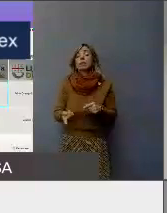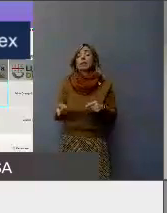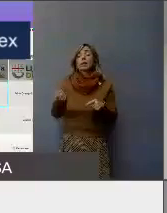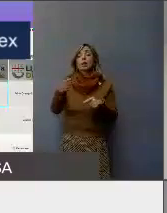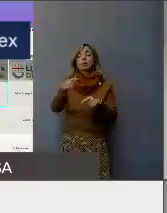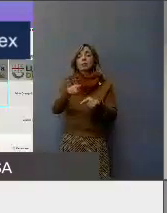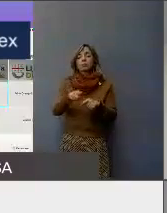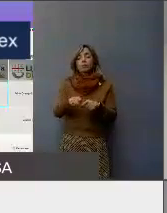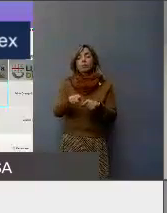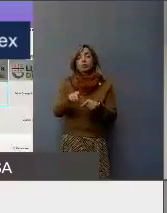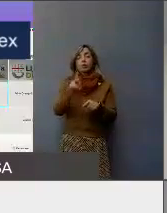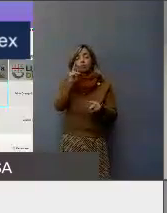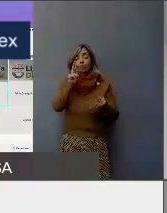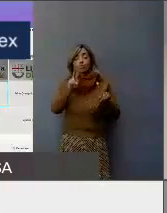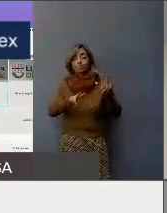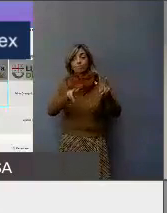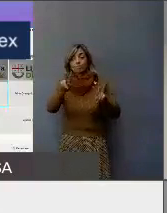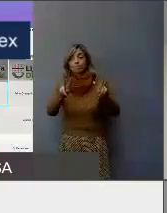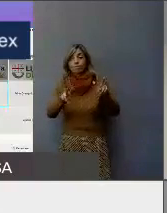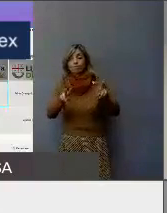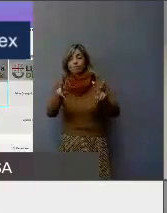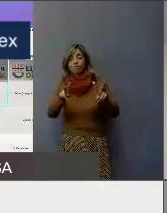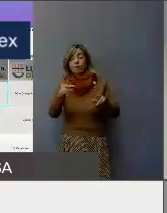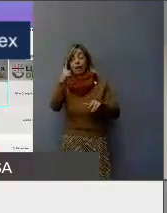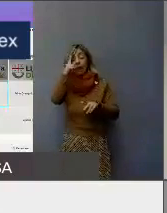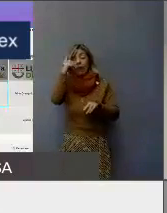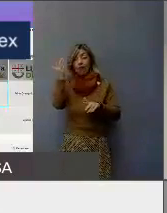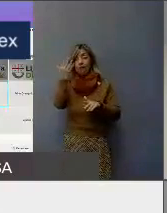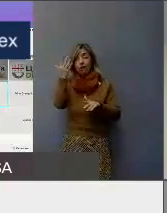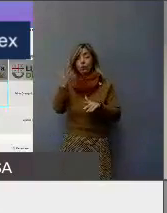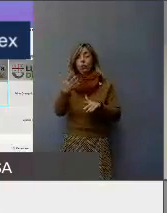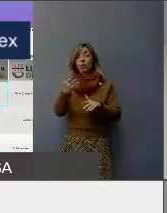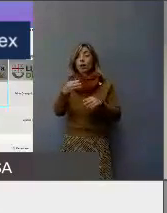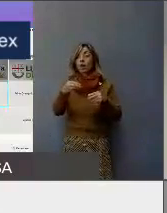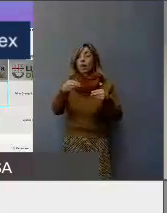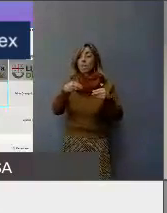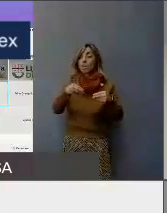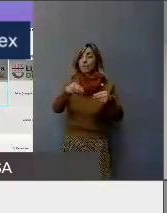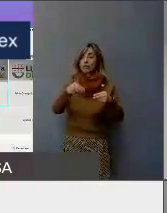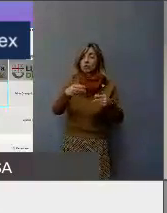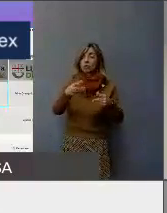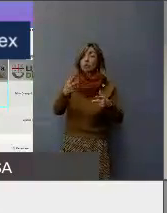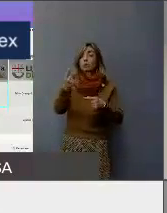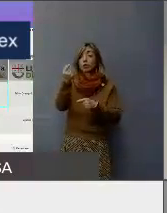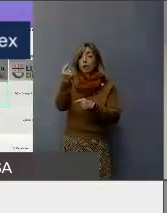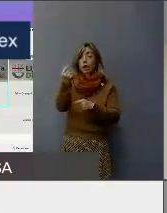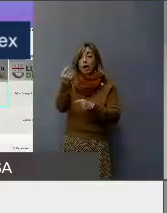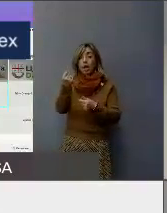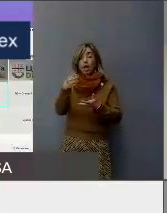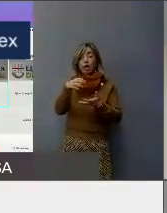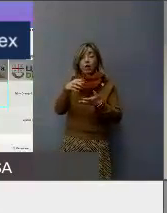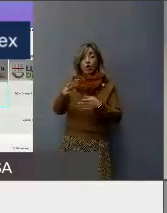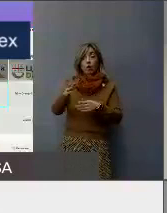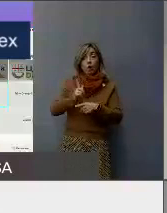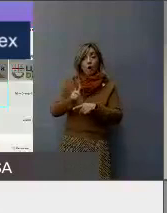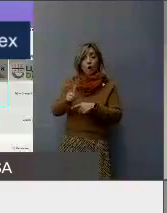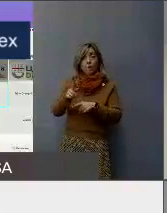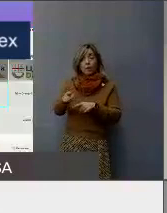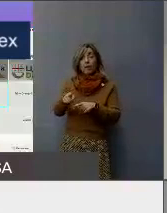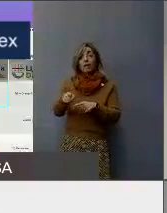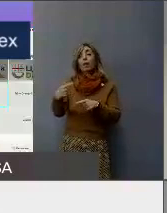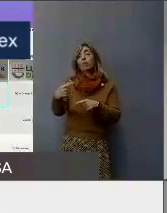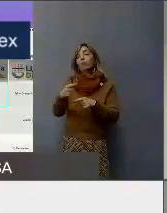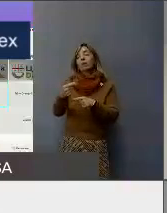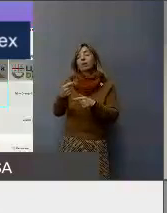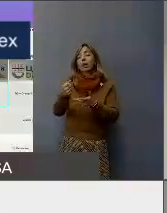l'eventuale compartecipazione economica all'erogazione e la